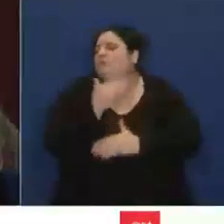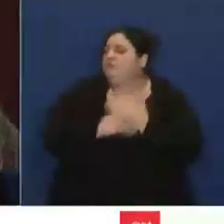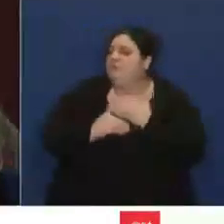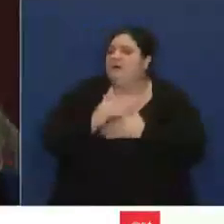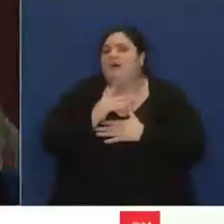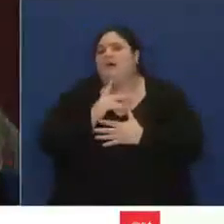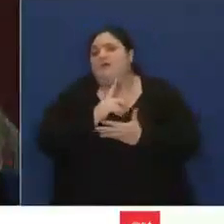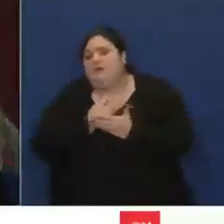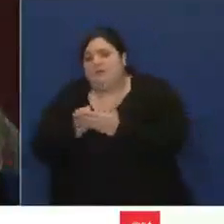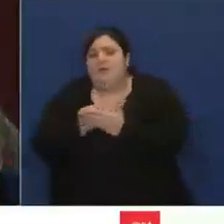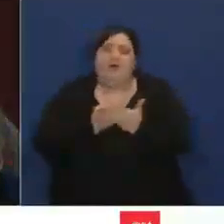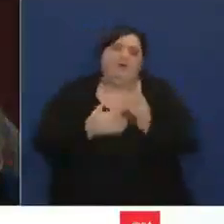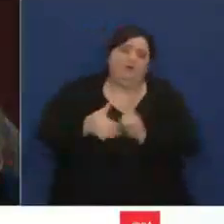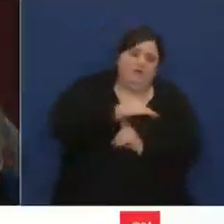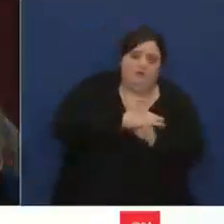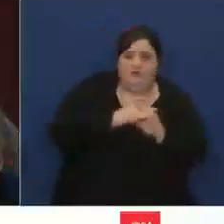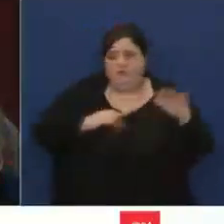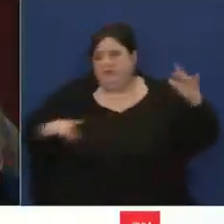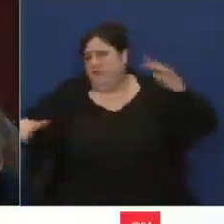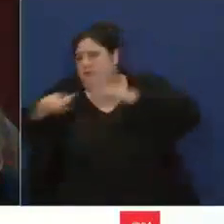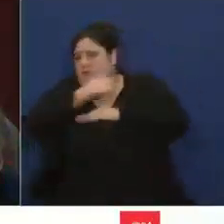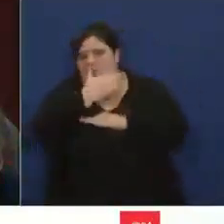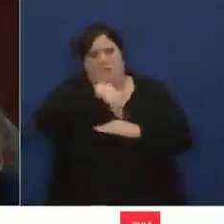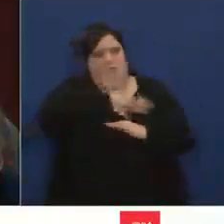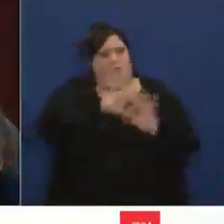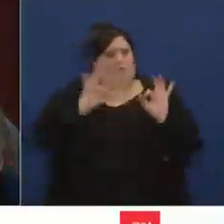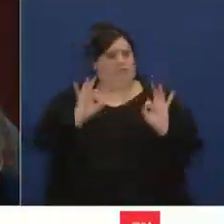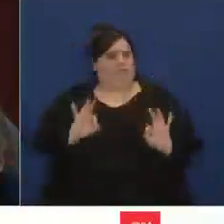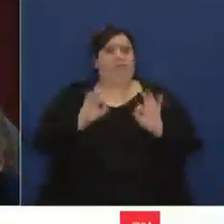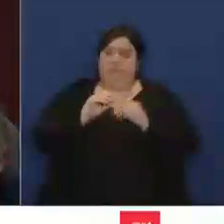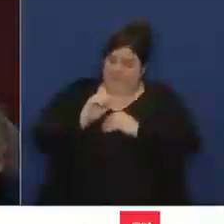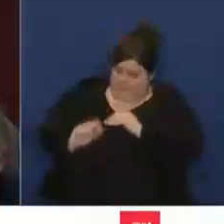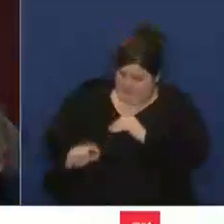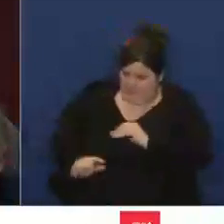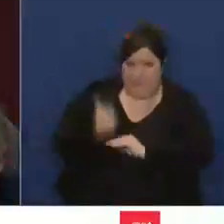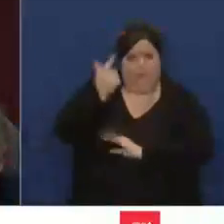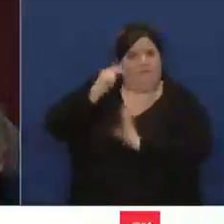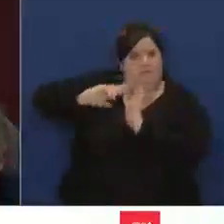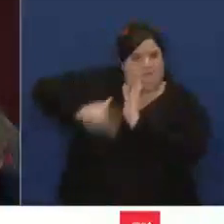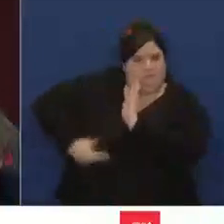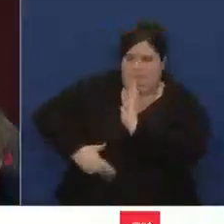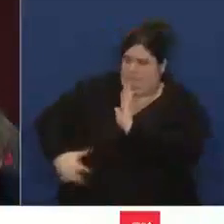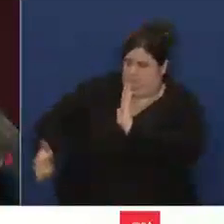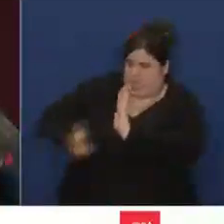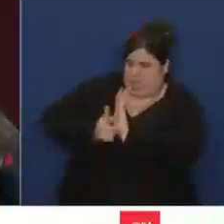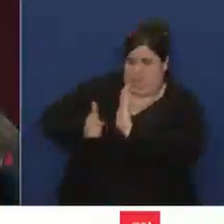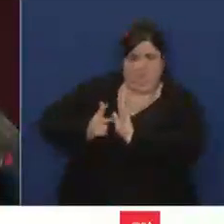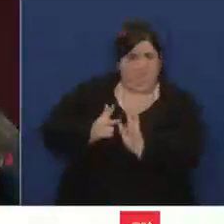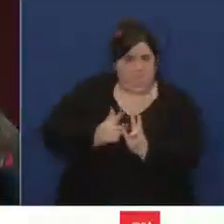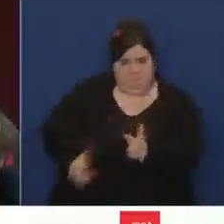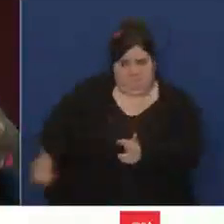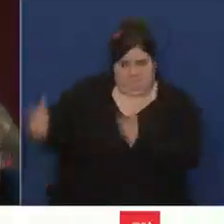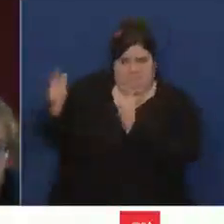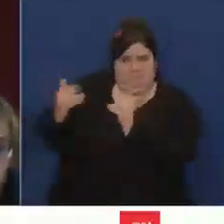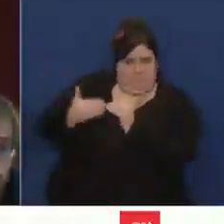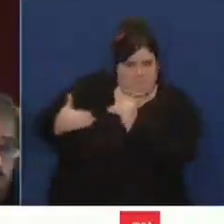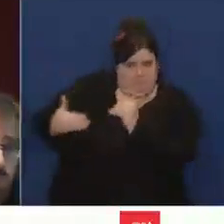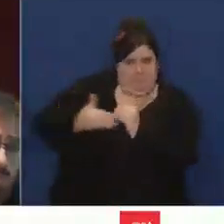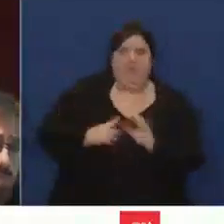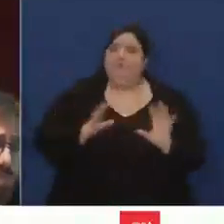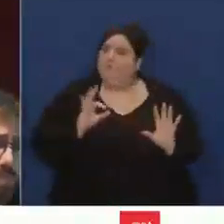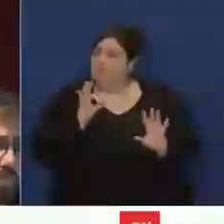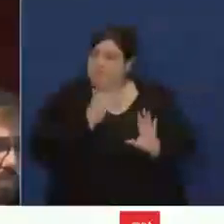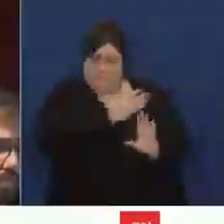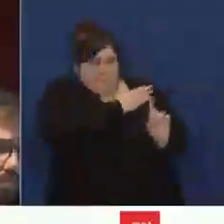du deuxième schéma. Vous avez raison de dire que notre ville a été précurseur en 2019. Dorénavant, la